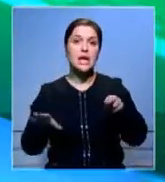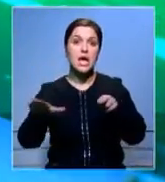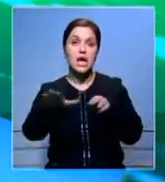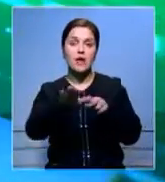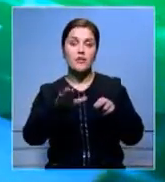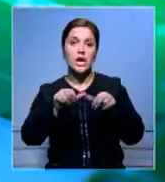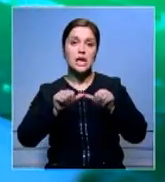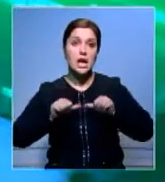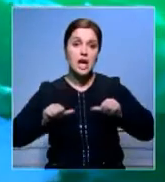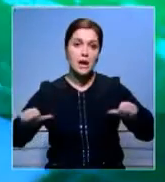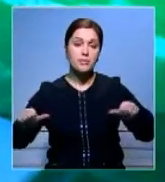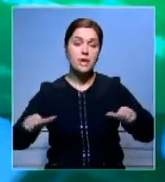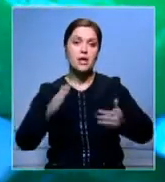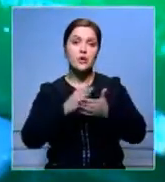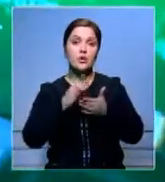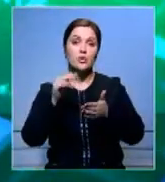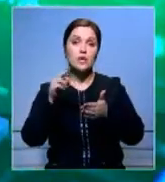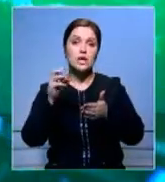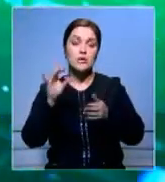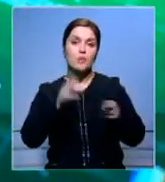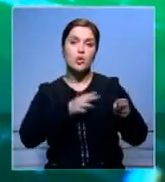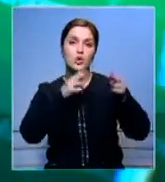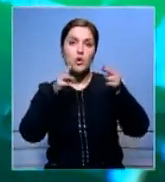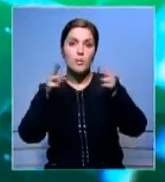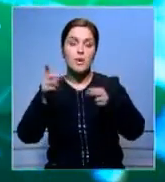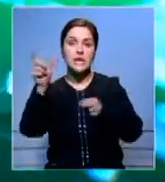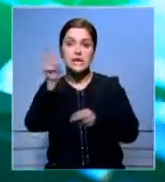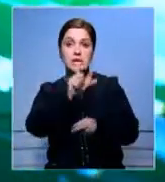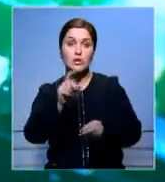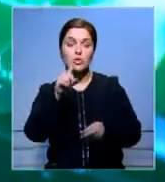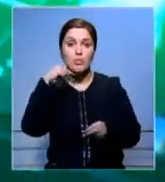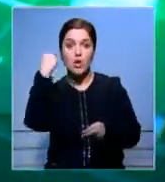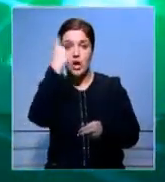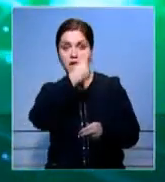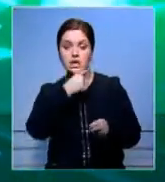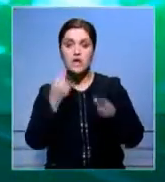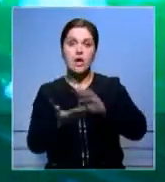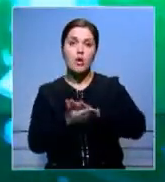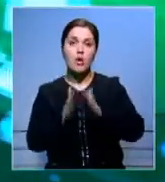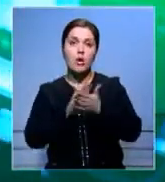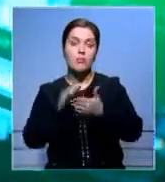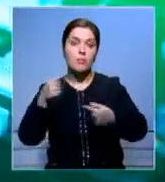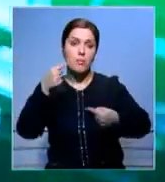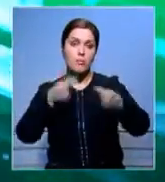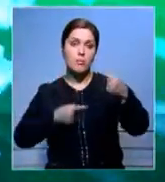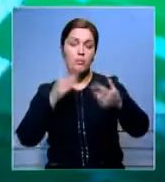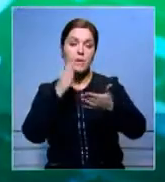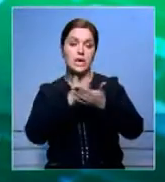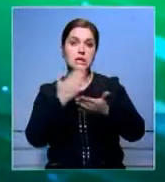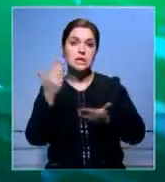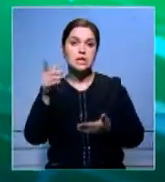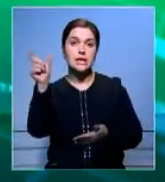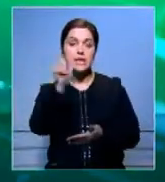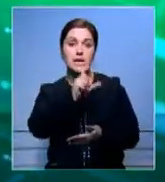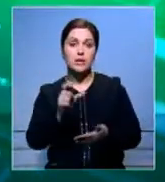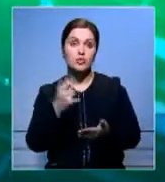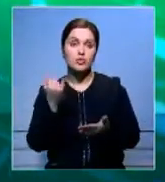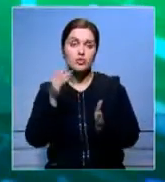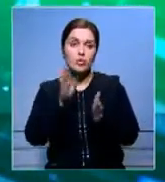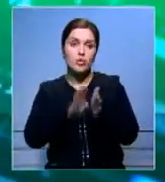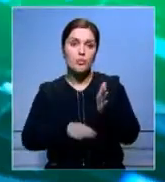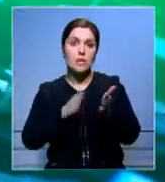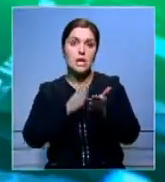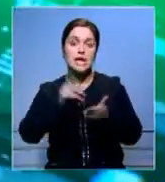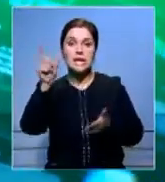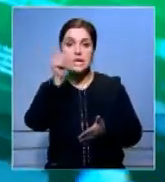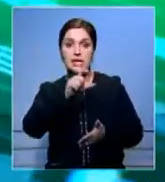Жан-Клод Юнкер планирует поездку в Италию, чтобы лично урегулировать конфликт между Римом и Брюсселем, который в последнее время накалился до